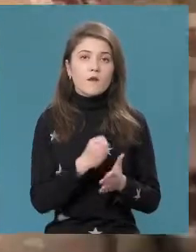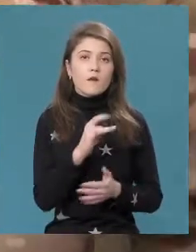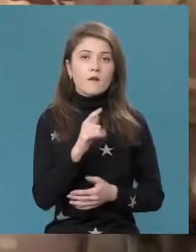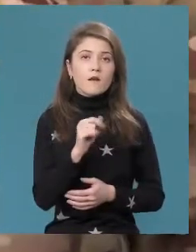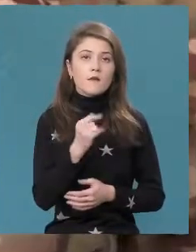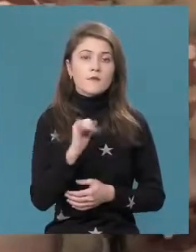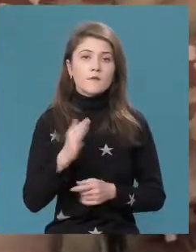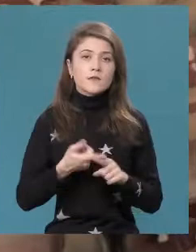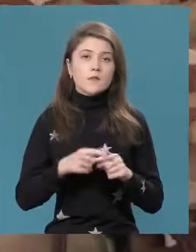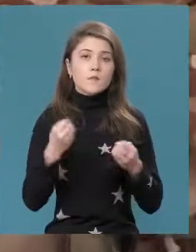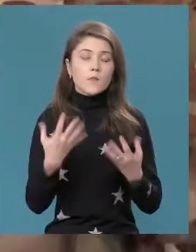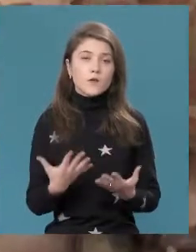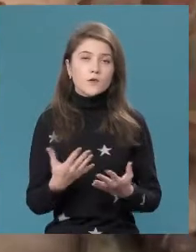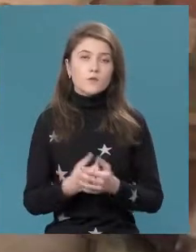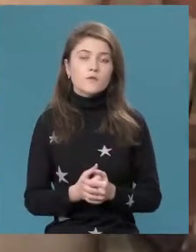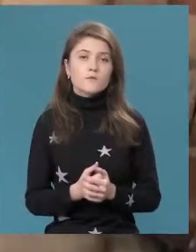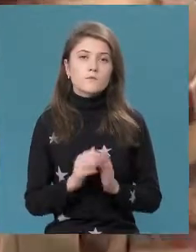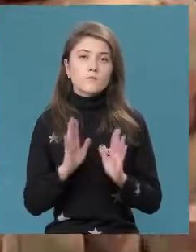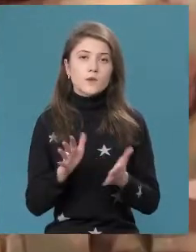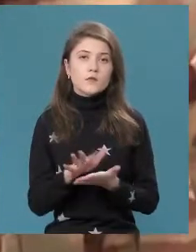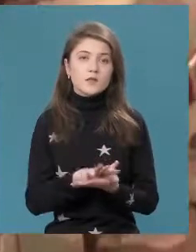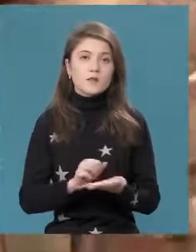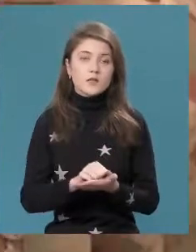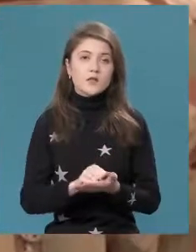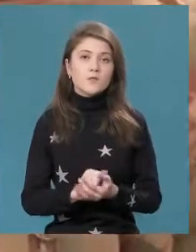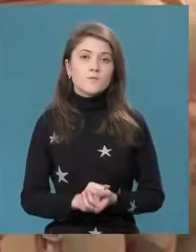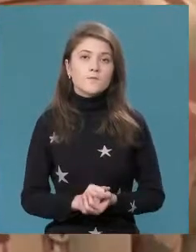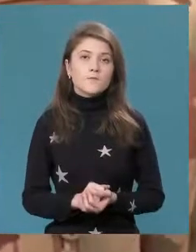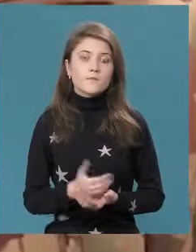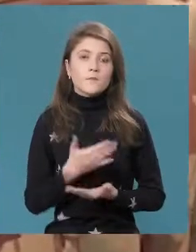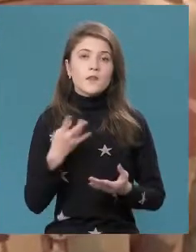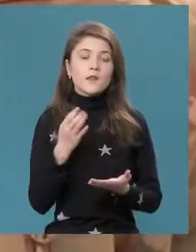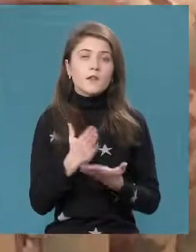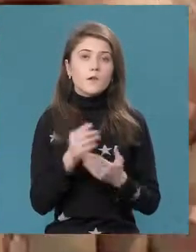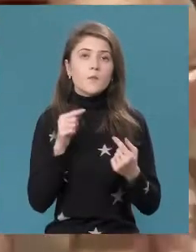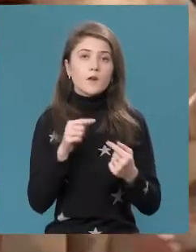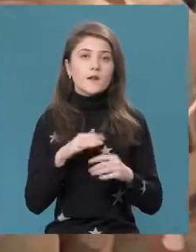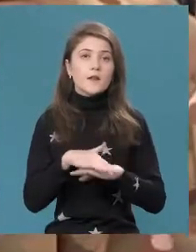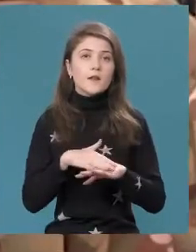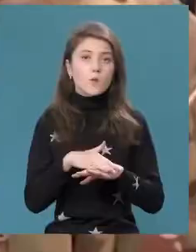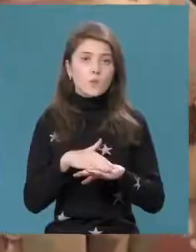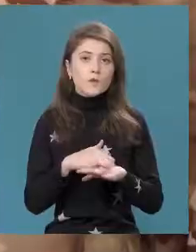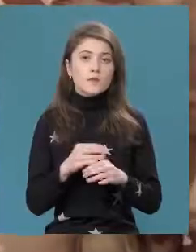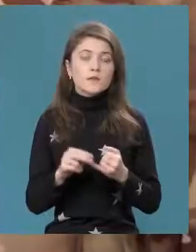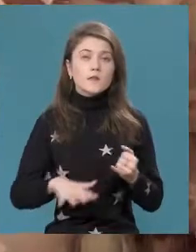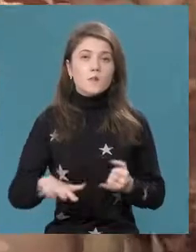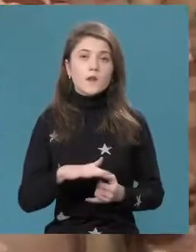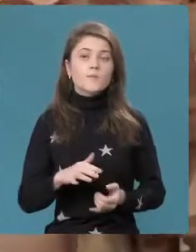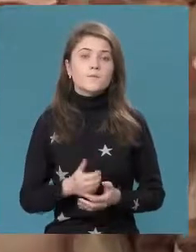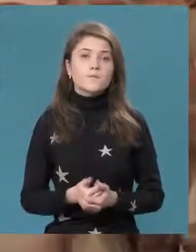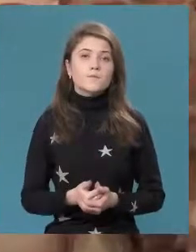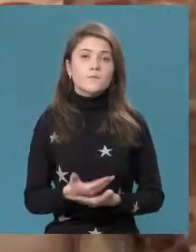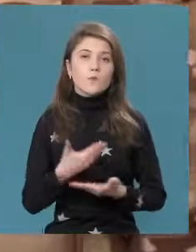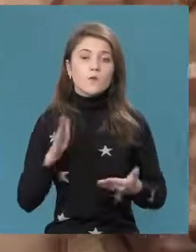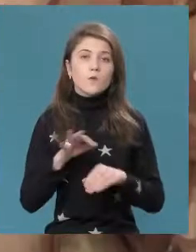це просто проведе до знищення малого та середнього аграрія. Тільки ми не є проти ринку землі, ми за впорядкований ринок. Ми будемо проводити